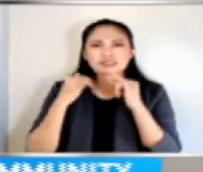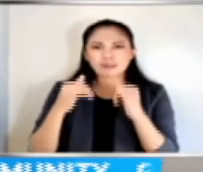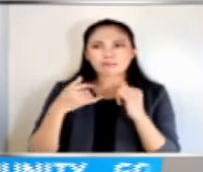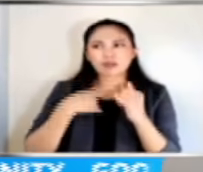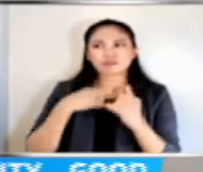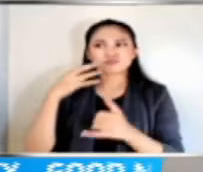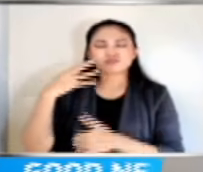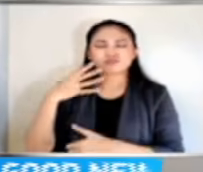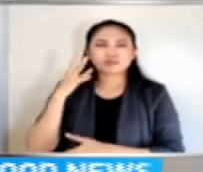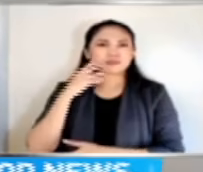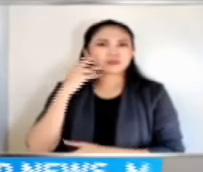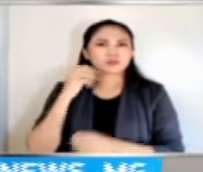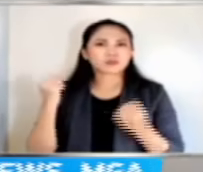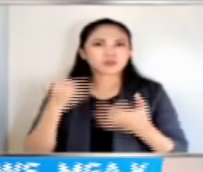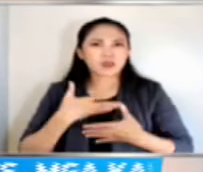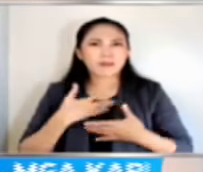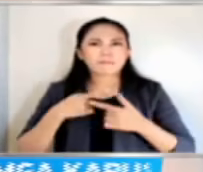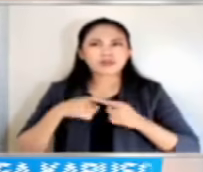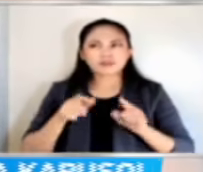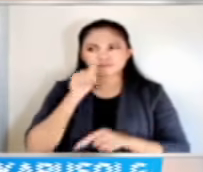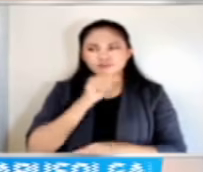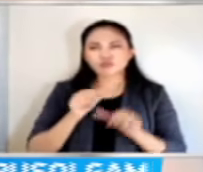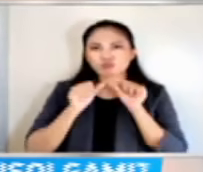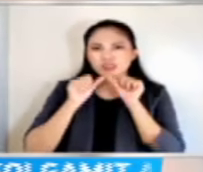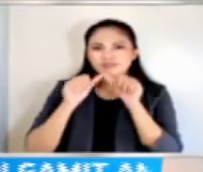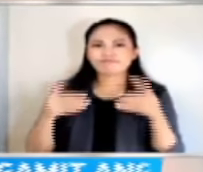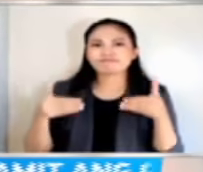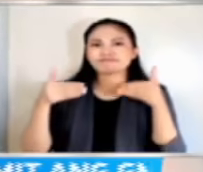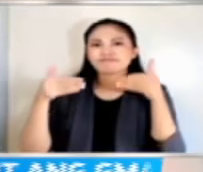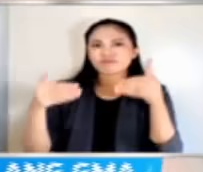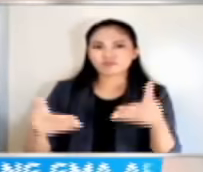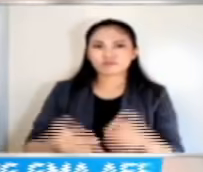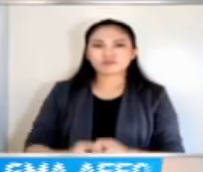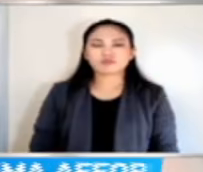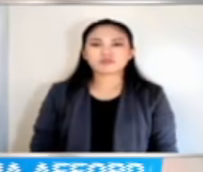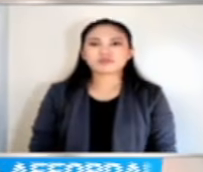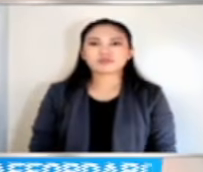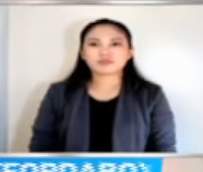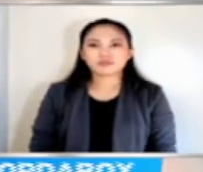hadlang upang makarating ako dito ngayon. Katrina Son, GMA News.